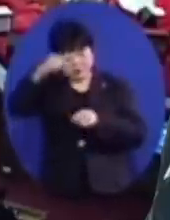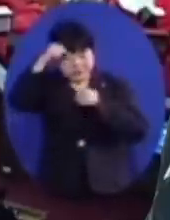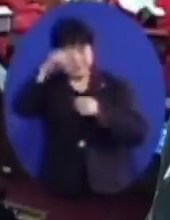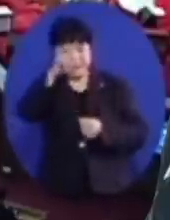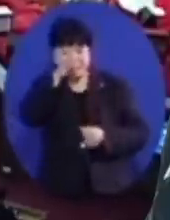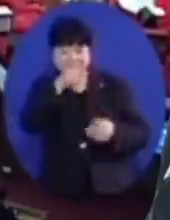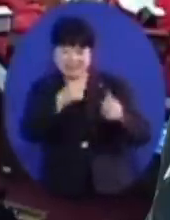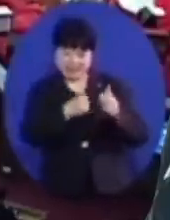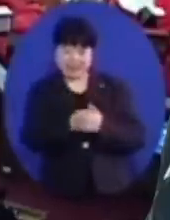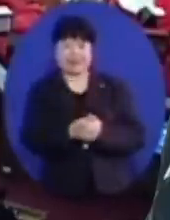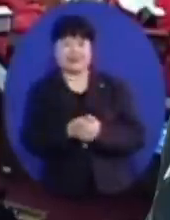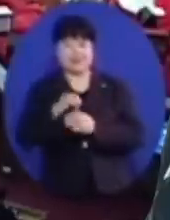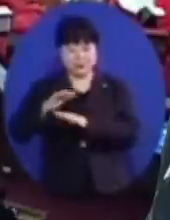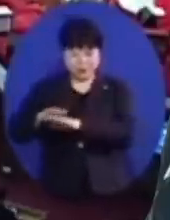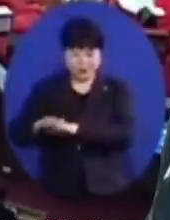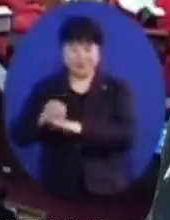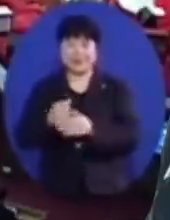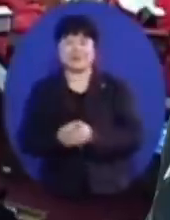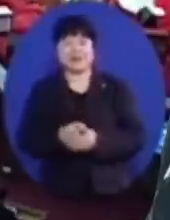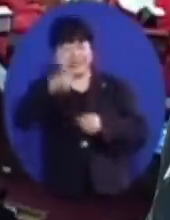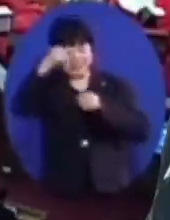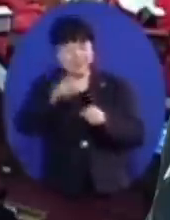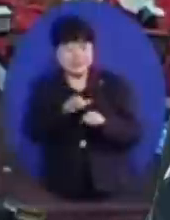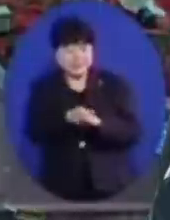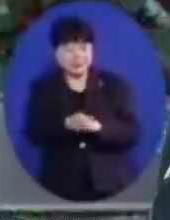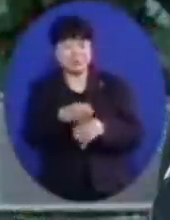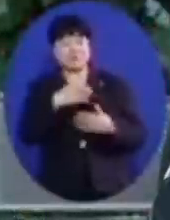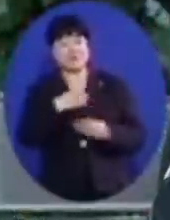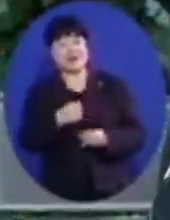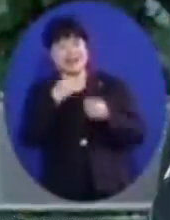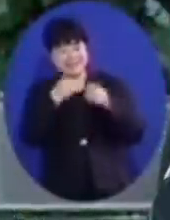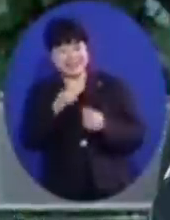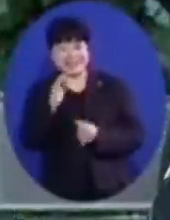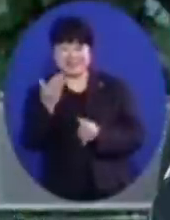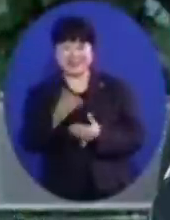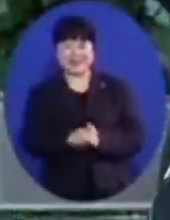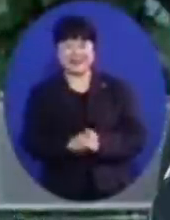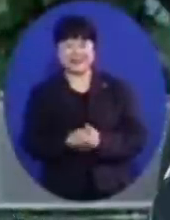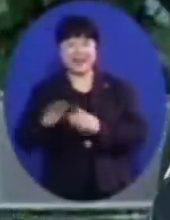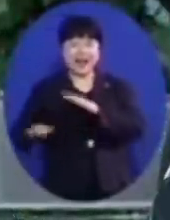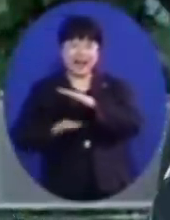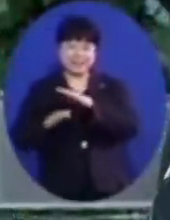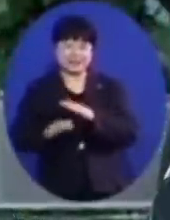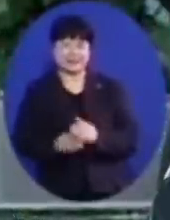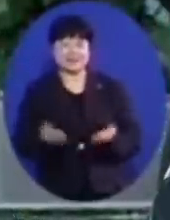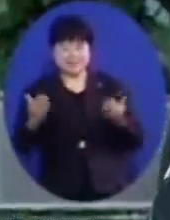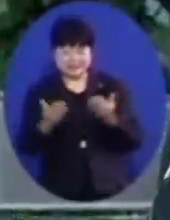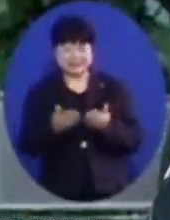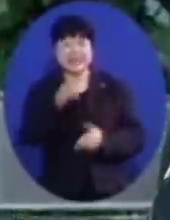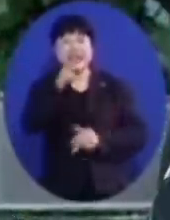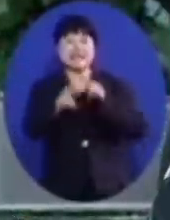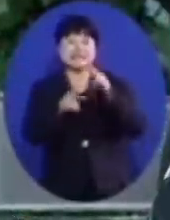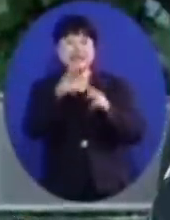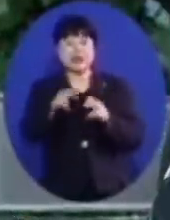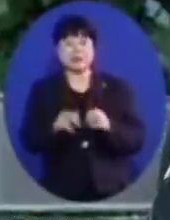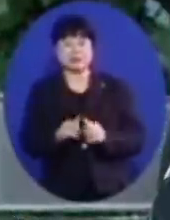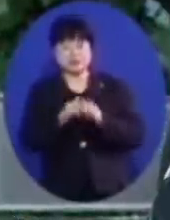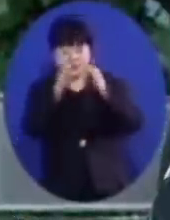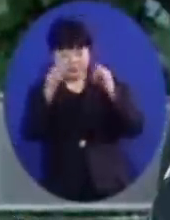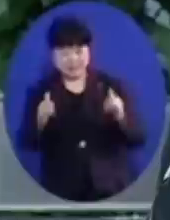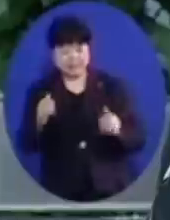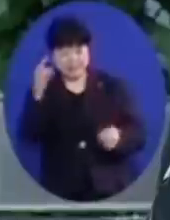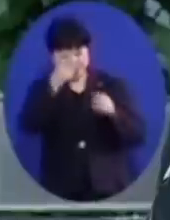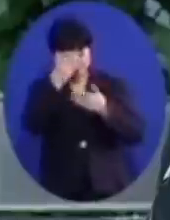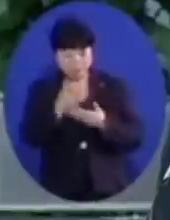신발을 예배해 놨으므로이 신발을 신에는 편안하게 삽니다 가정에서 직장에서 사회생활에서 내가